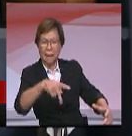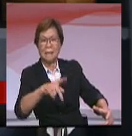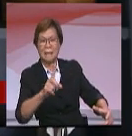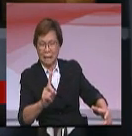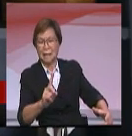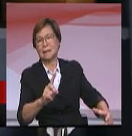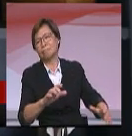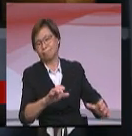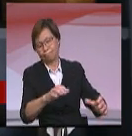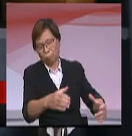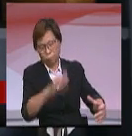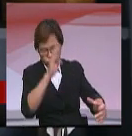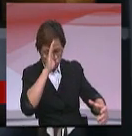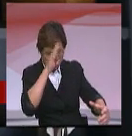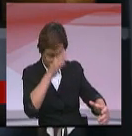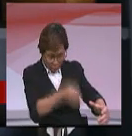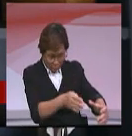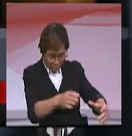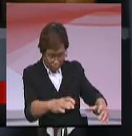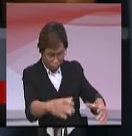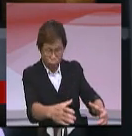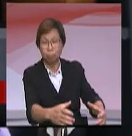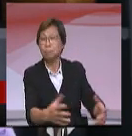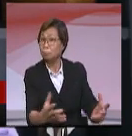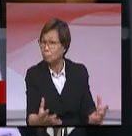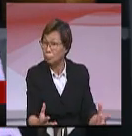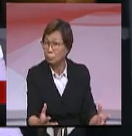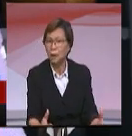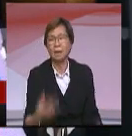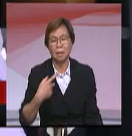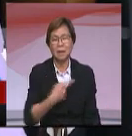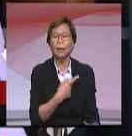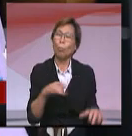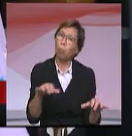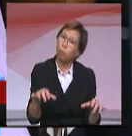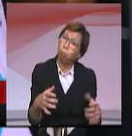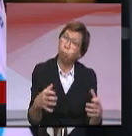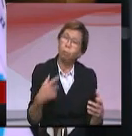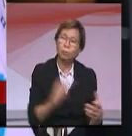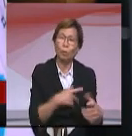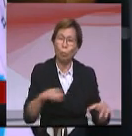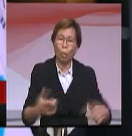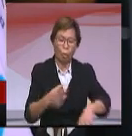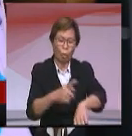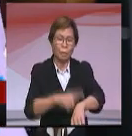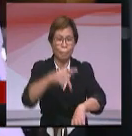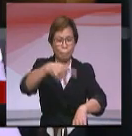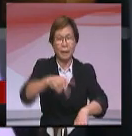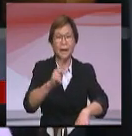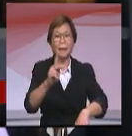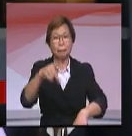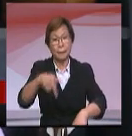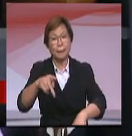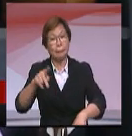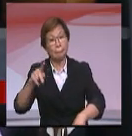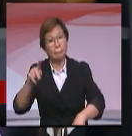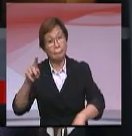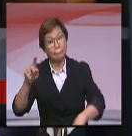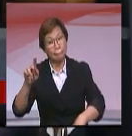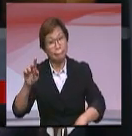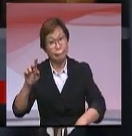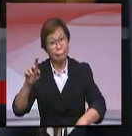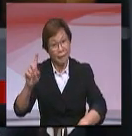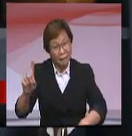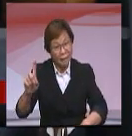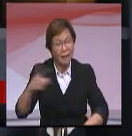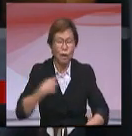PKPD bersasar. Ini kita lakukan waktu PKPB, kita pernah lakukan